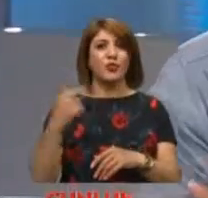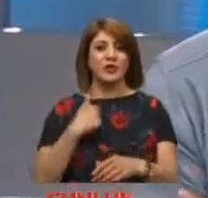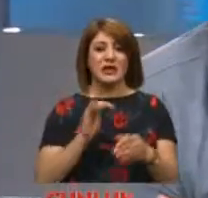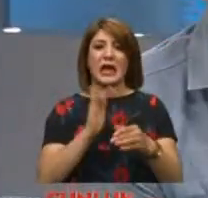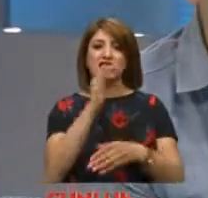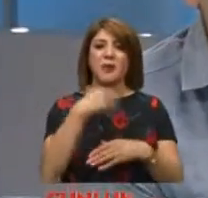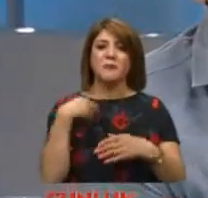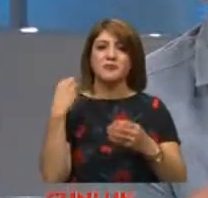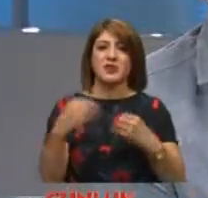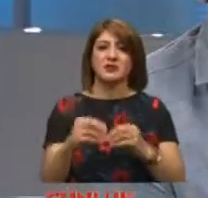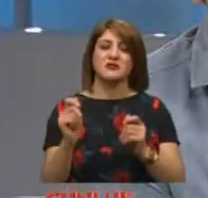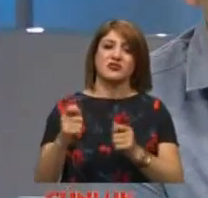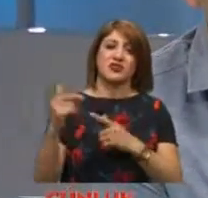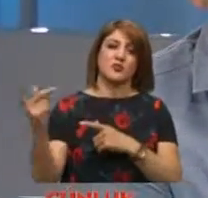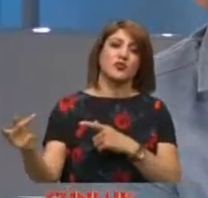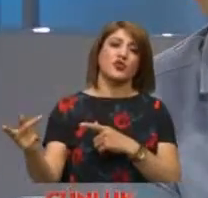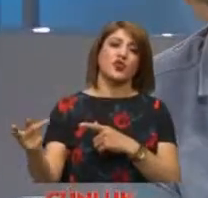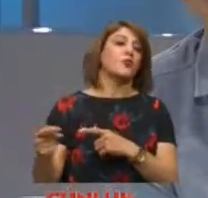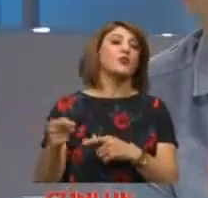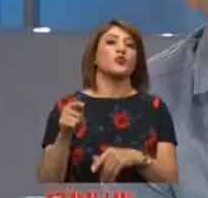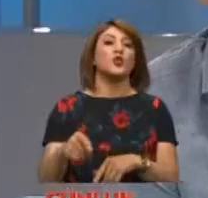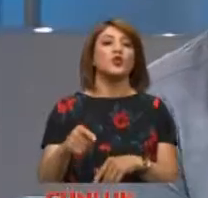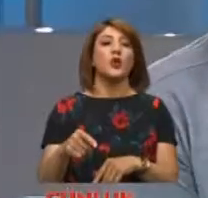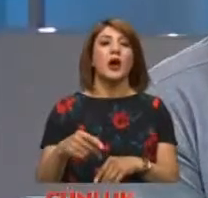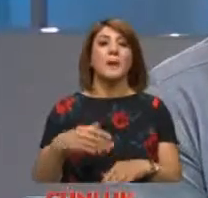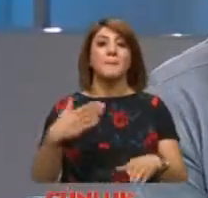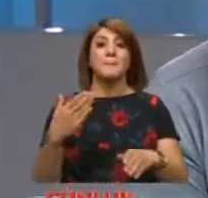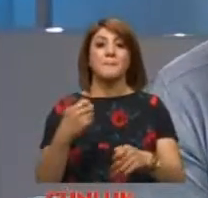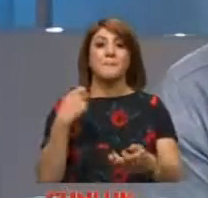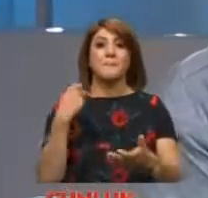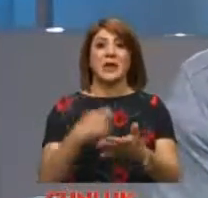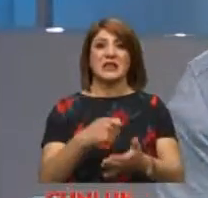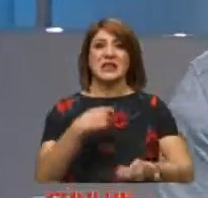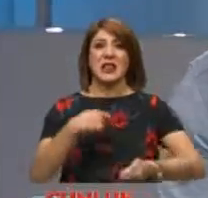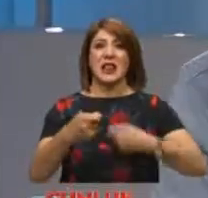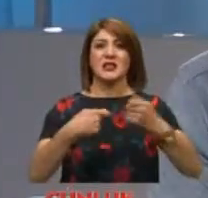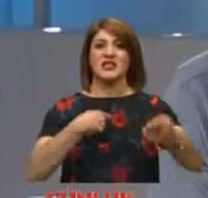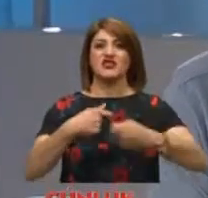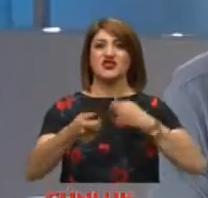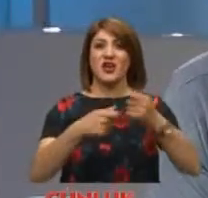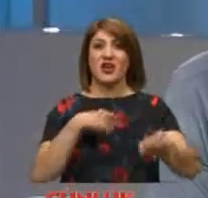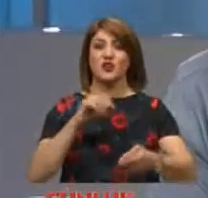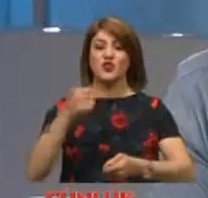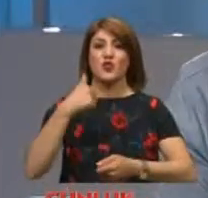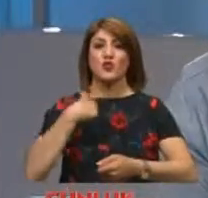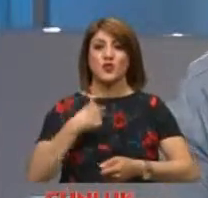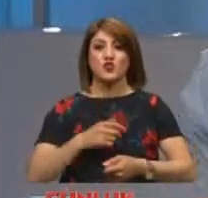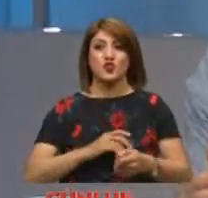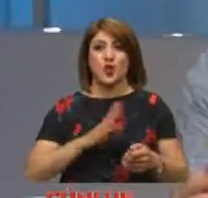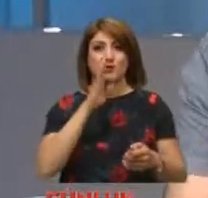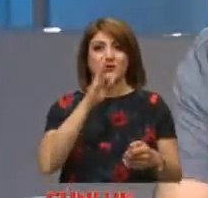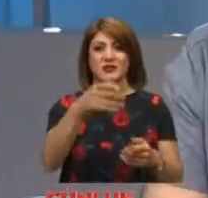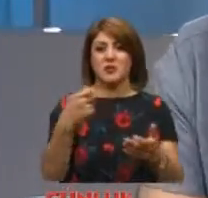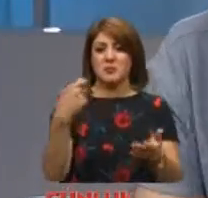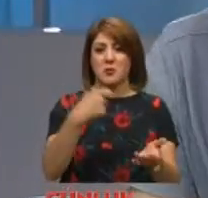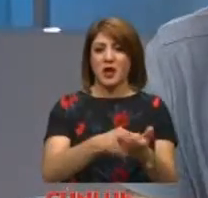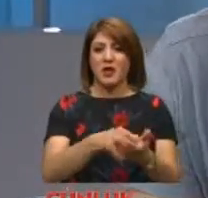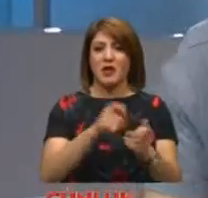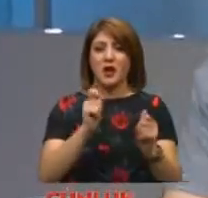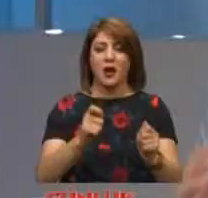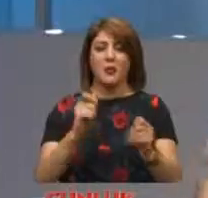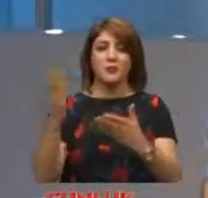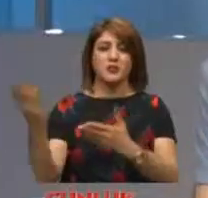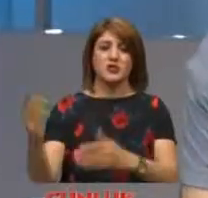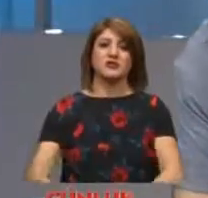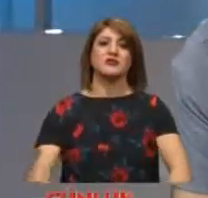satışa çıkartmış. Oo. Bu pazarlama, bak gerçekten bu pazarlama zekası muhteşem bir şey ve çok ciddi paralar teklif edilmiş adıma. Vay vay vay vay.